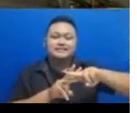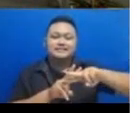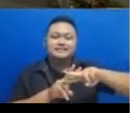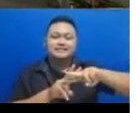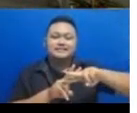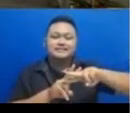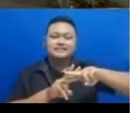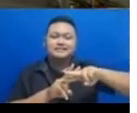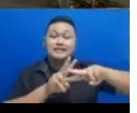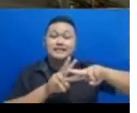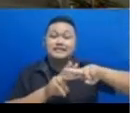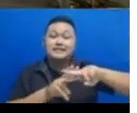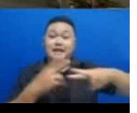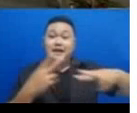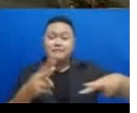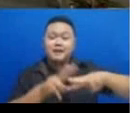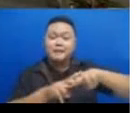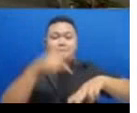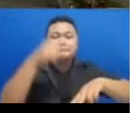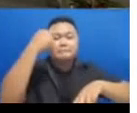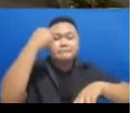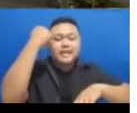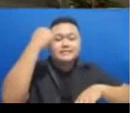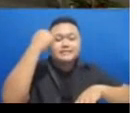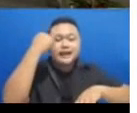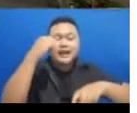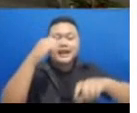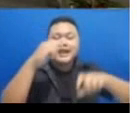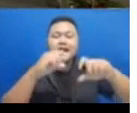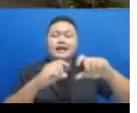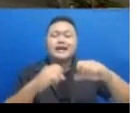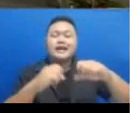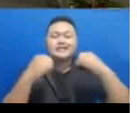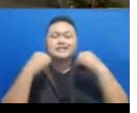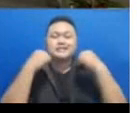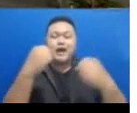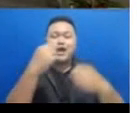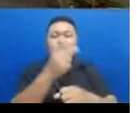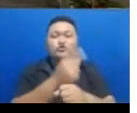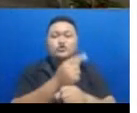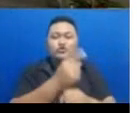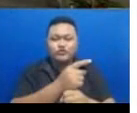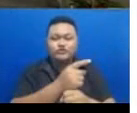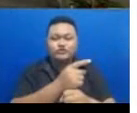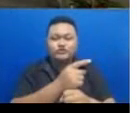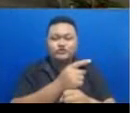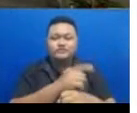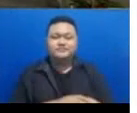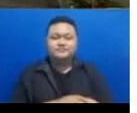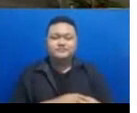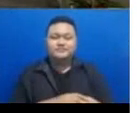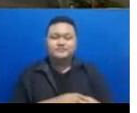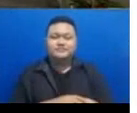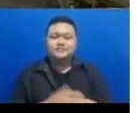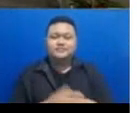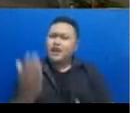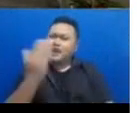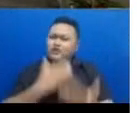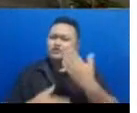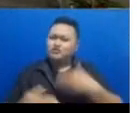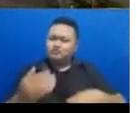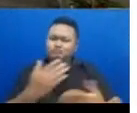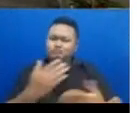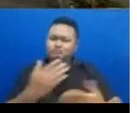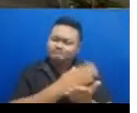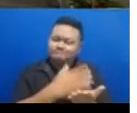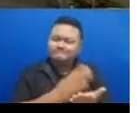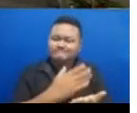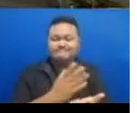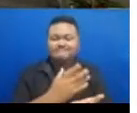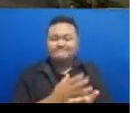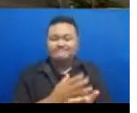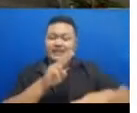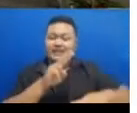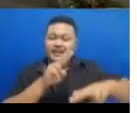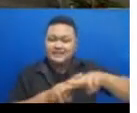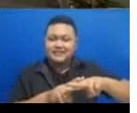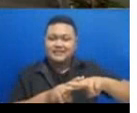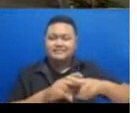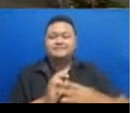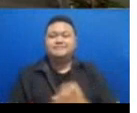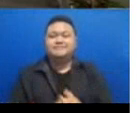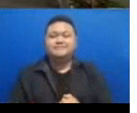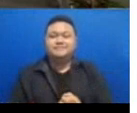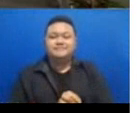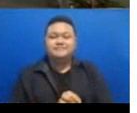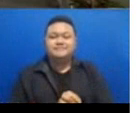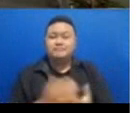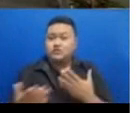hashtagnya belajar semangat guru. Silahkan mau ada di sosial media manapun juga, Bapak Ibu juga yang sudah bergabung di kelompok